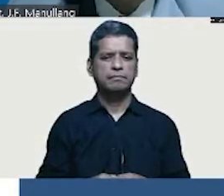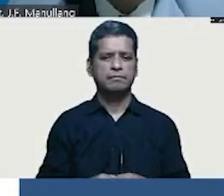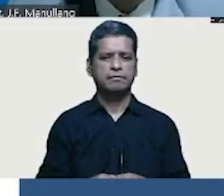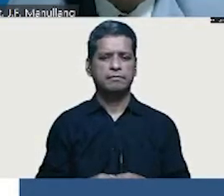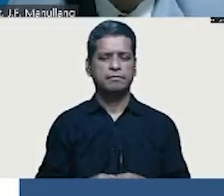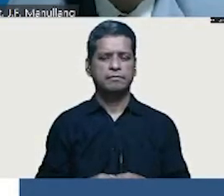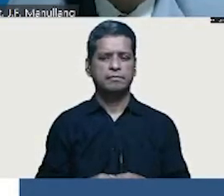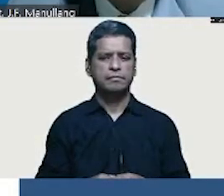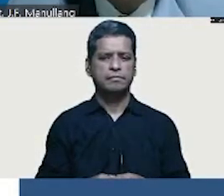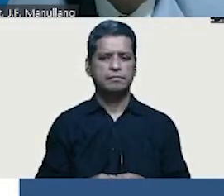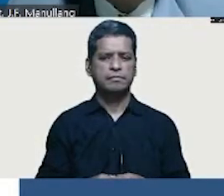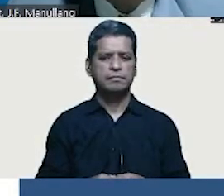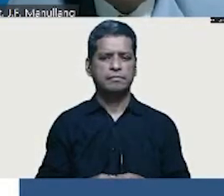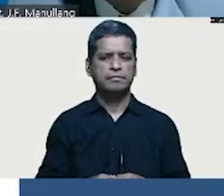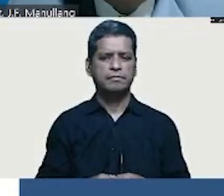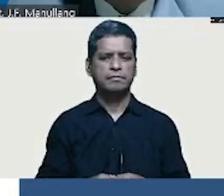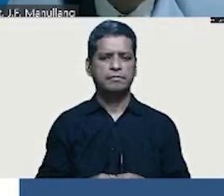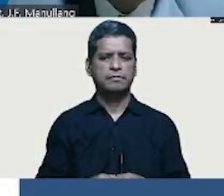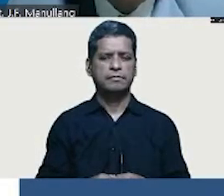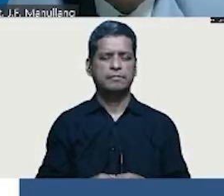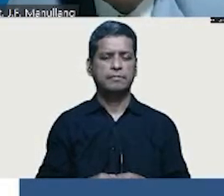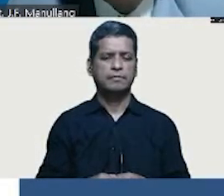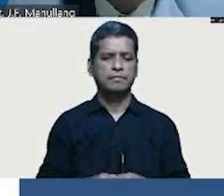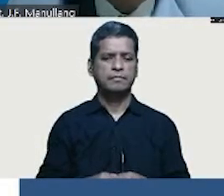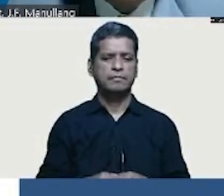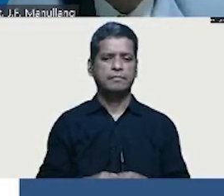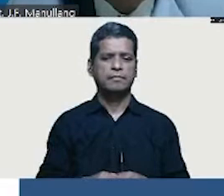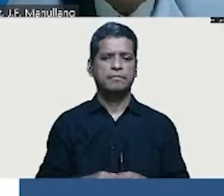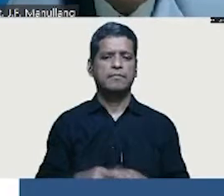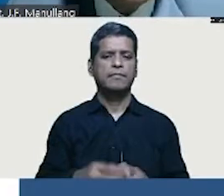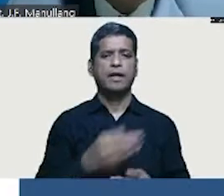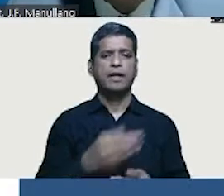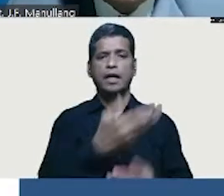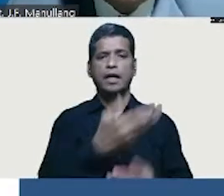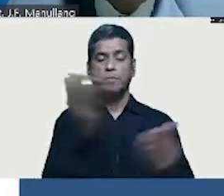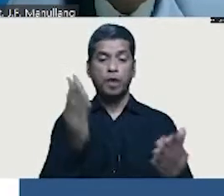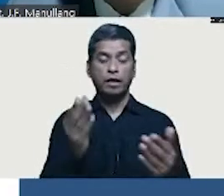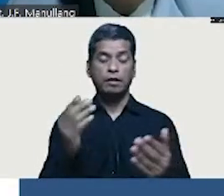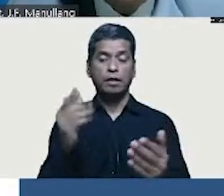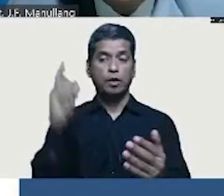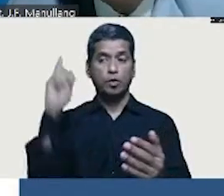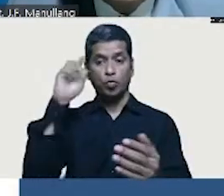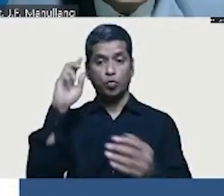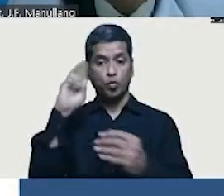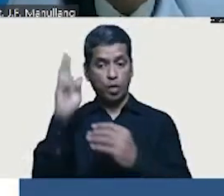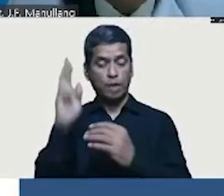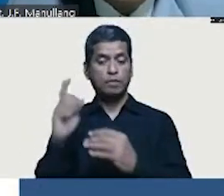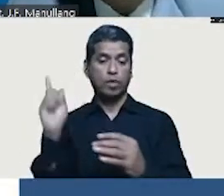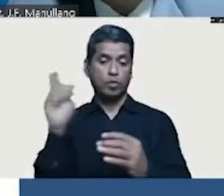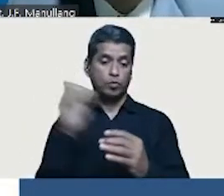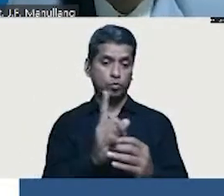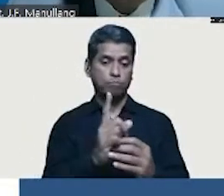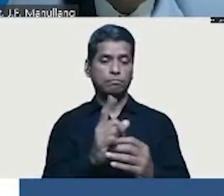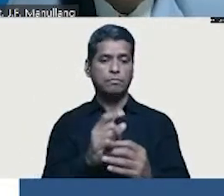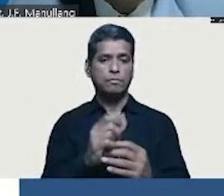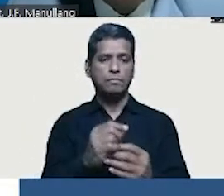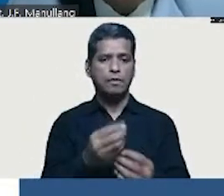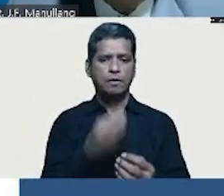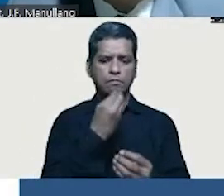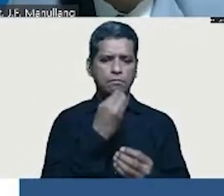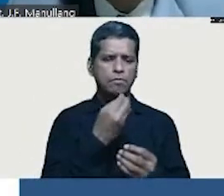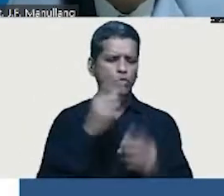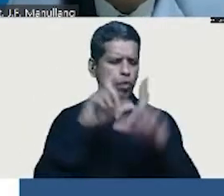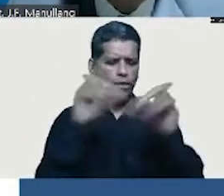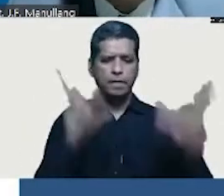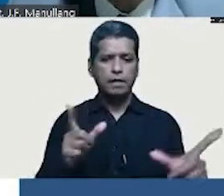seperti itu tetapi tuhan ini luar biasa tidak ada baginya rahasia Iya dia bersembunyi ya ada yang dalam gelap semua Dia